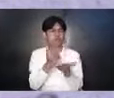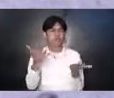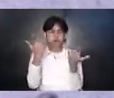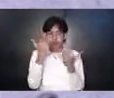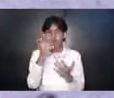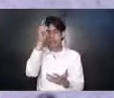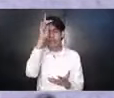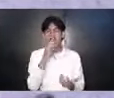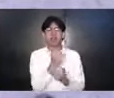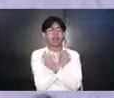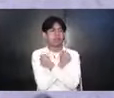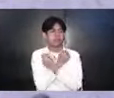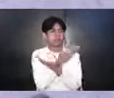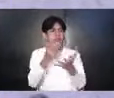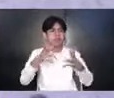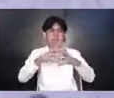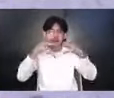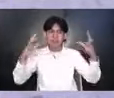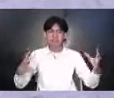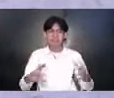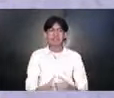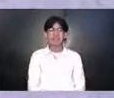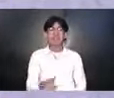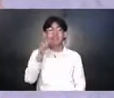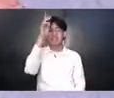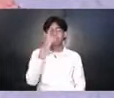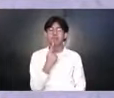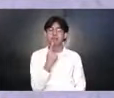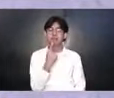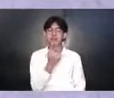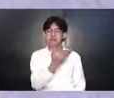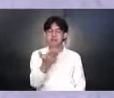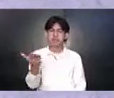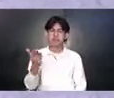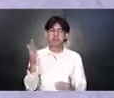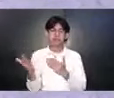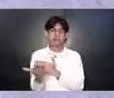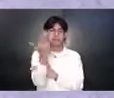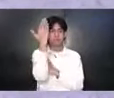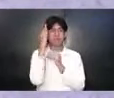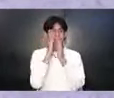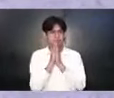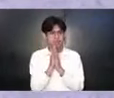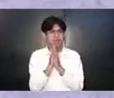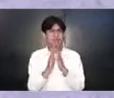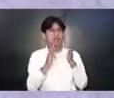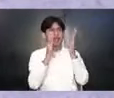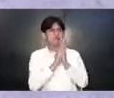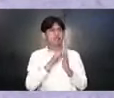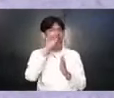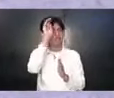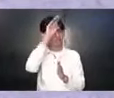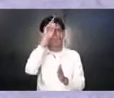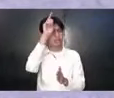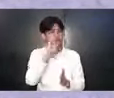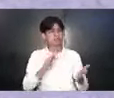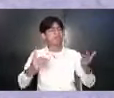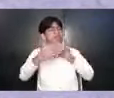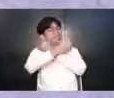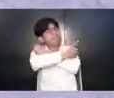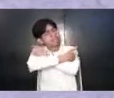so much. He misses you. Every morning you pray and just ask God's embrace. Yakap